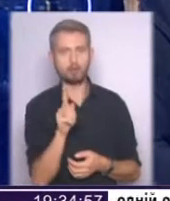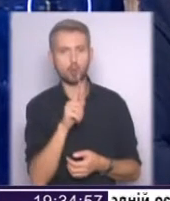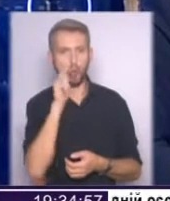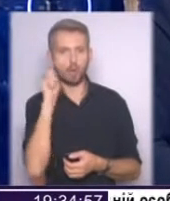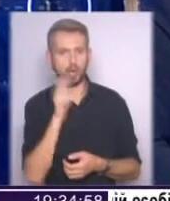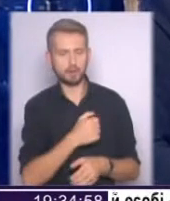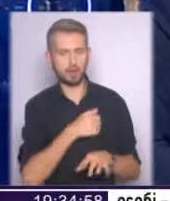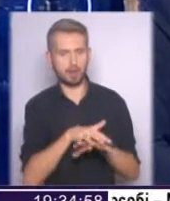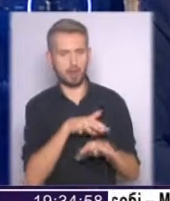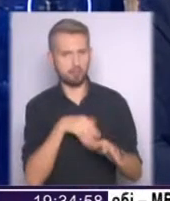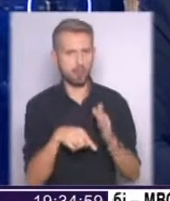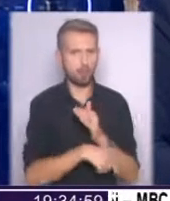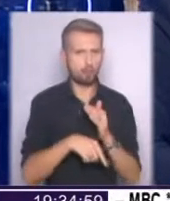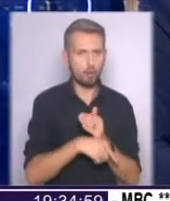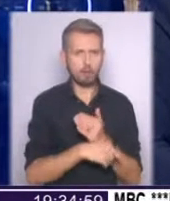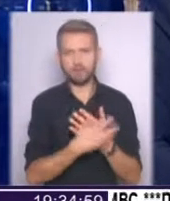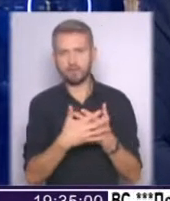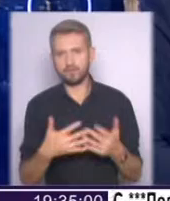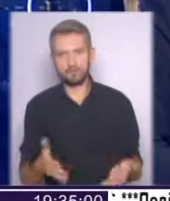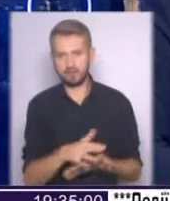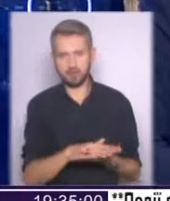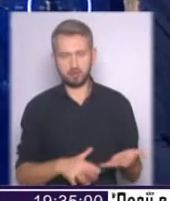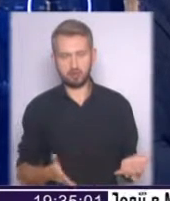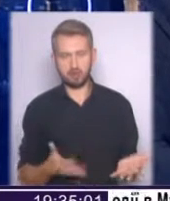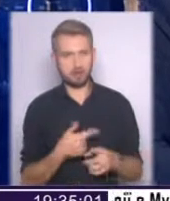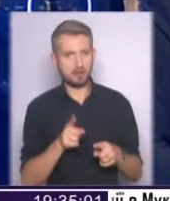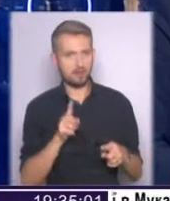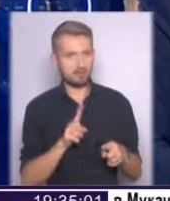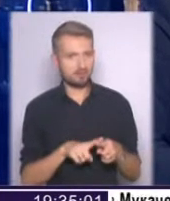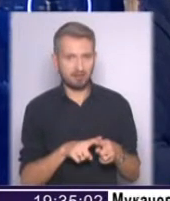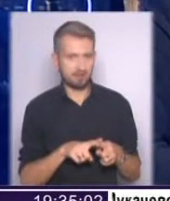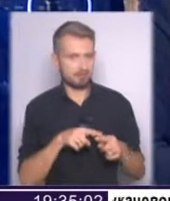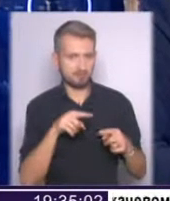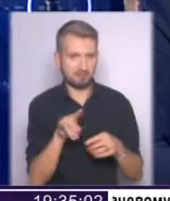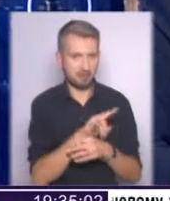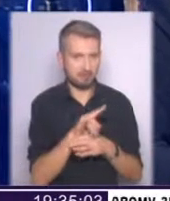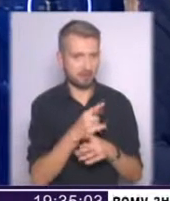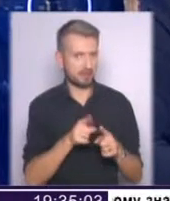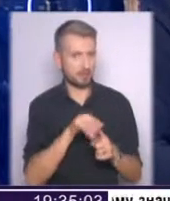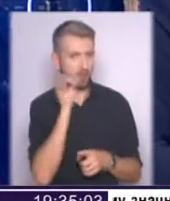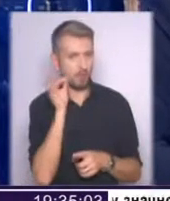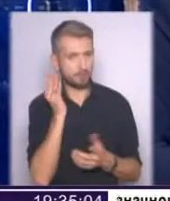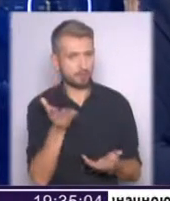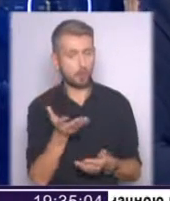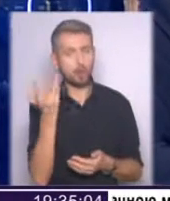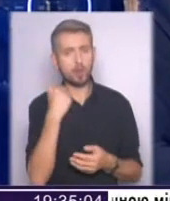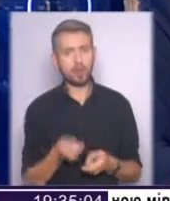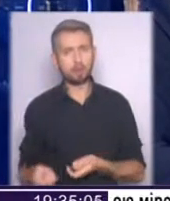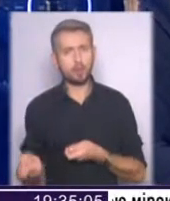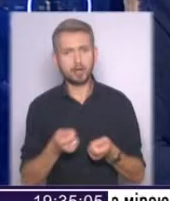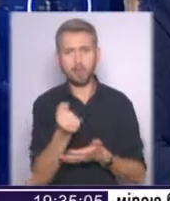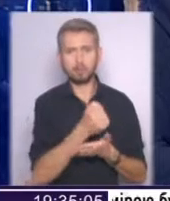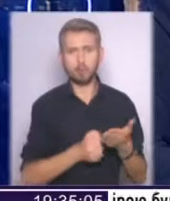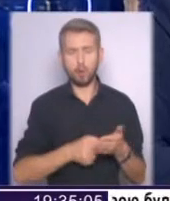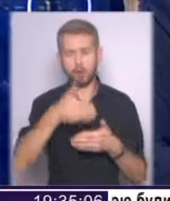українська армія корумпована і так далі, вибачте, це не зовсім відповідає дійсності і це лукавство. Тому що, коли поставляли зброю